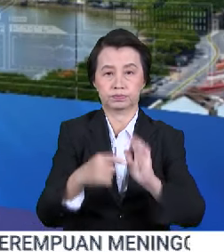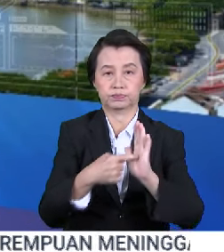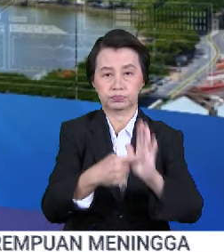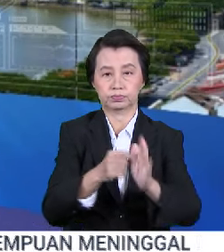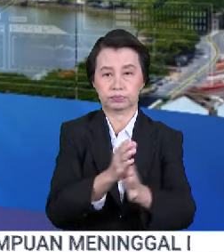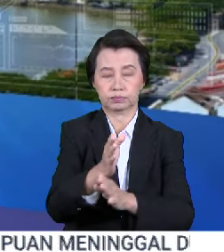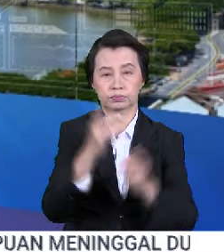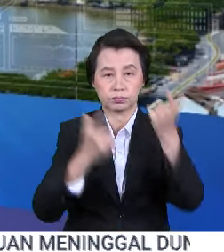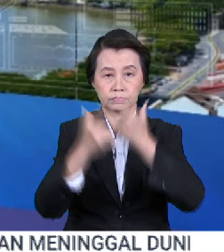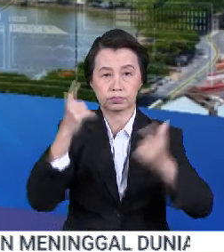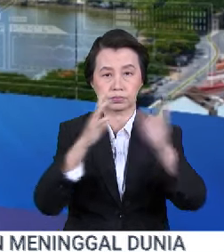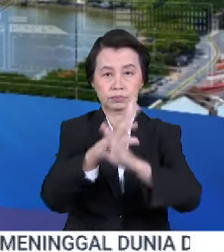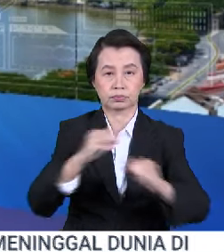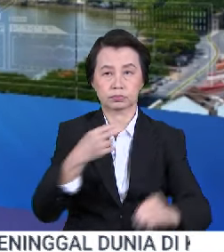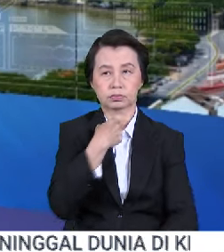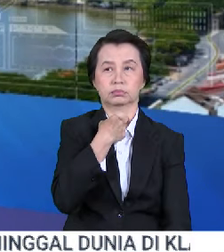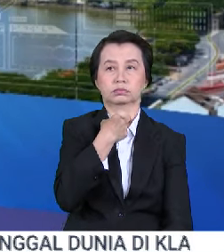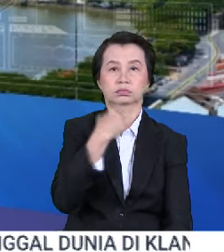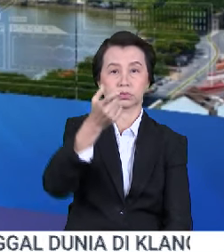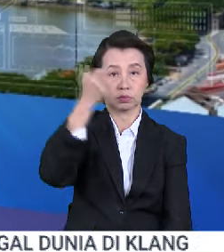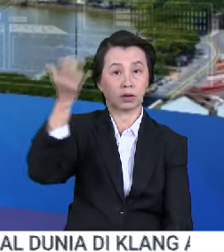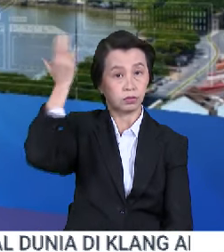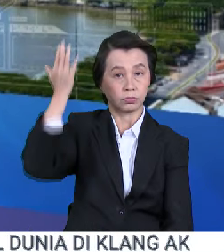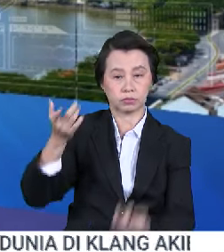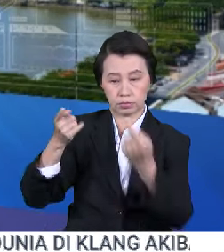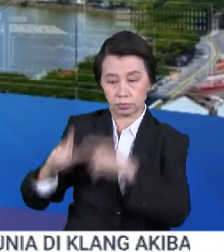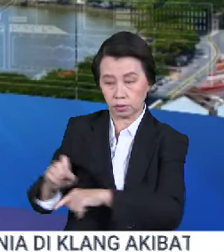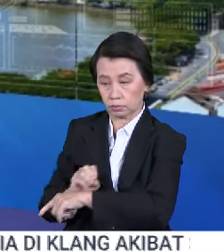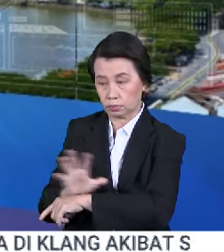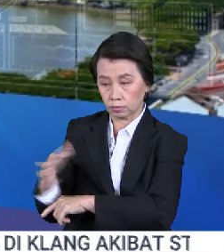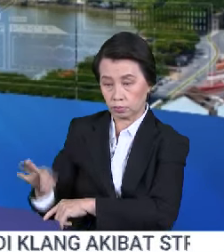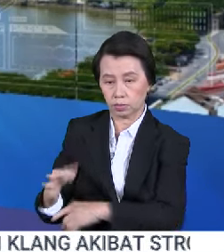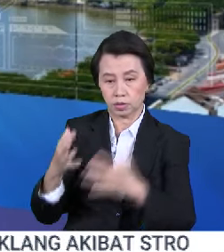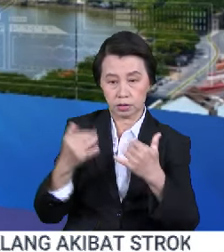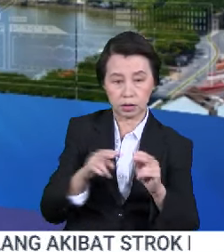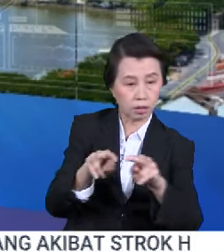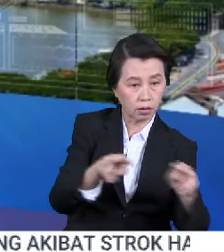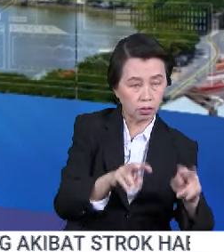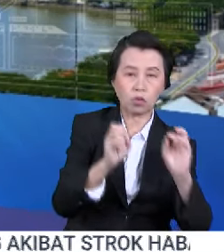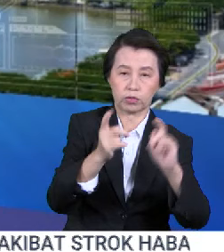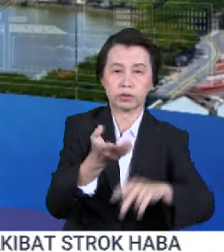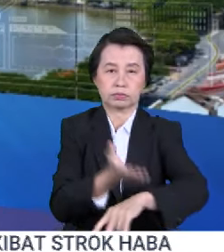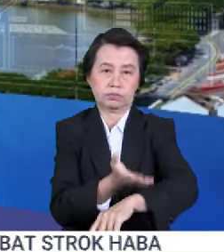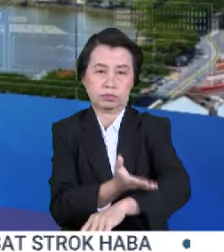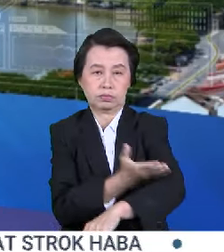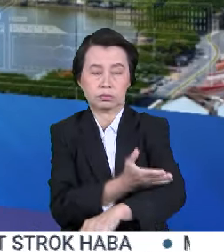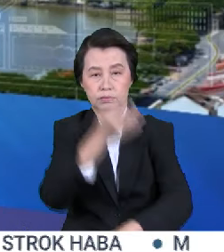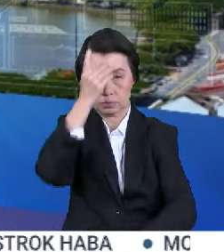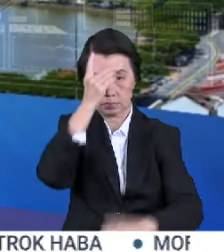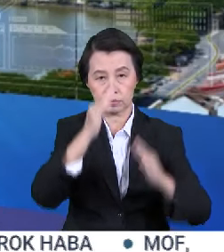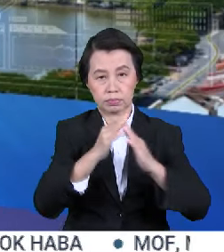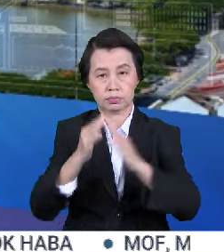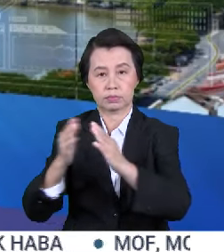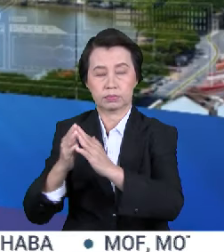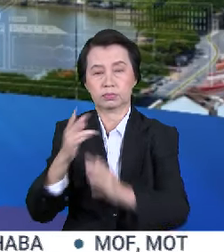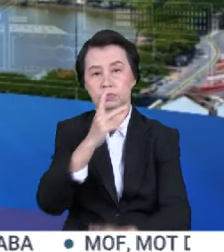sektor pelancongan Serawak yang terjajah akibat wabah 19 dilihat semakin berangsur pulih Datuk Bandar dewan